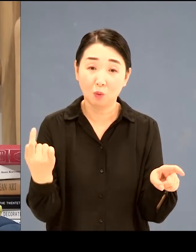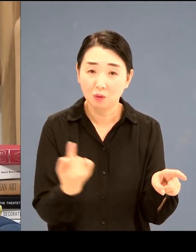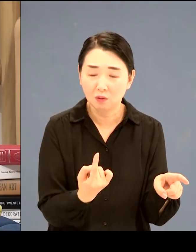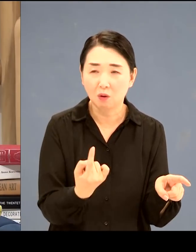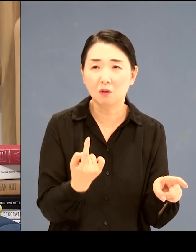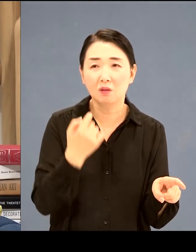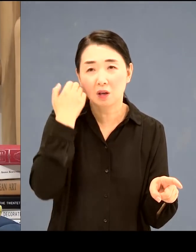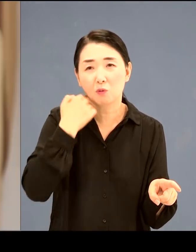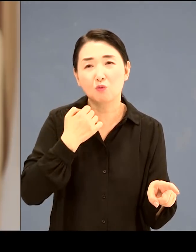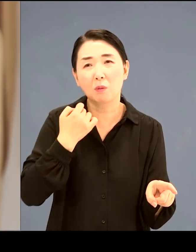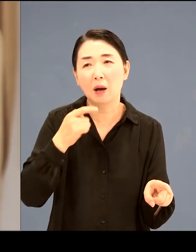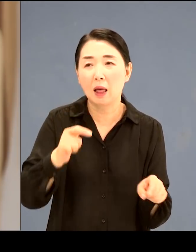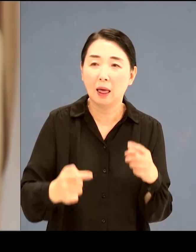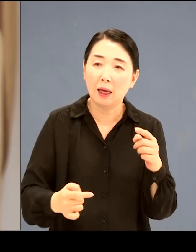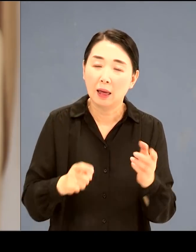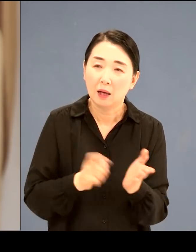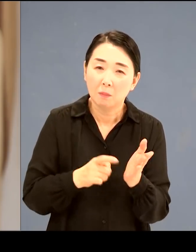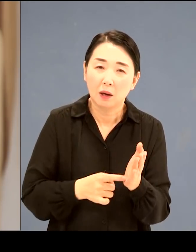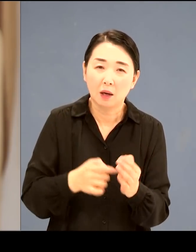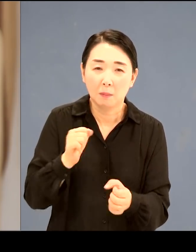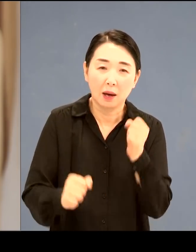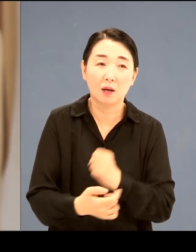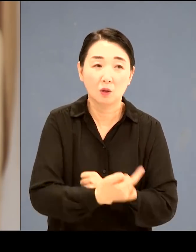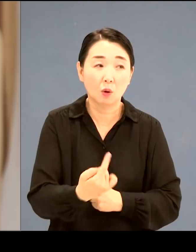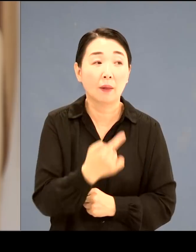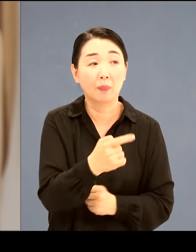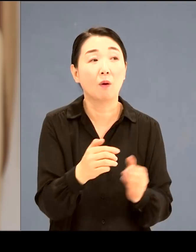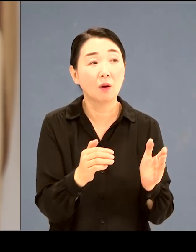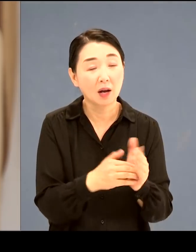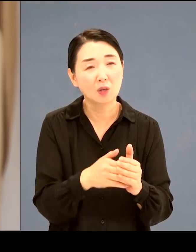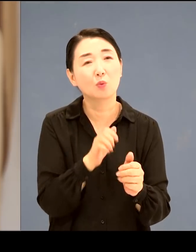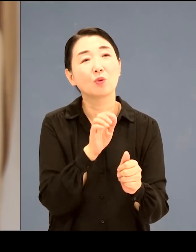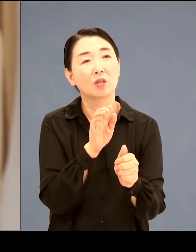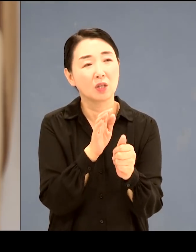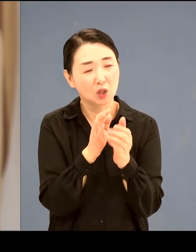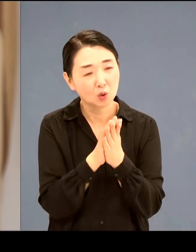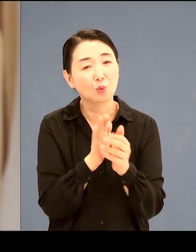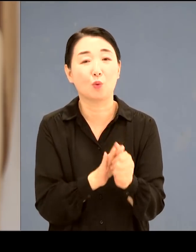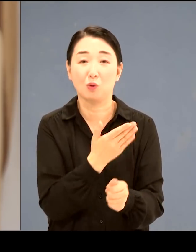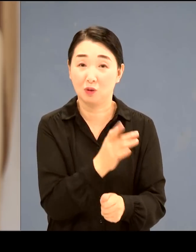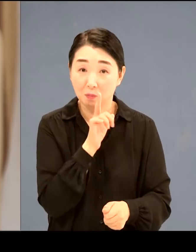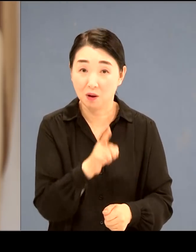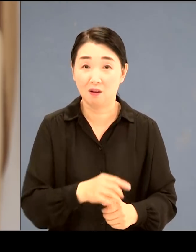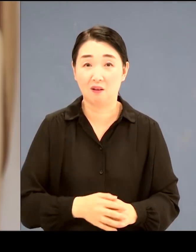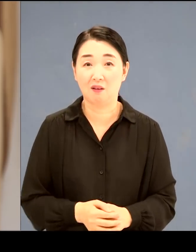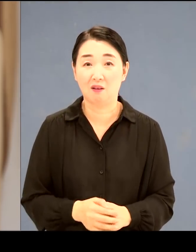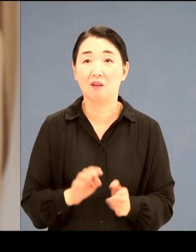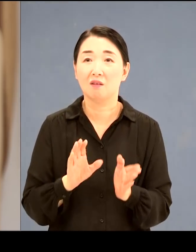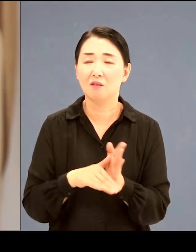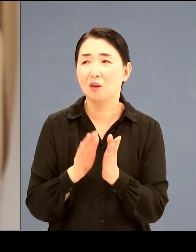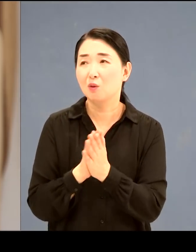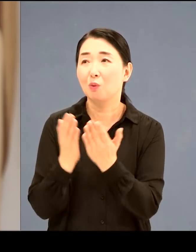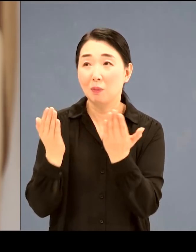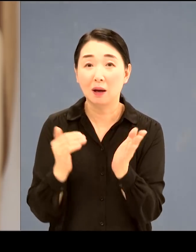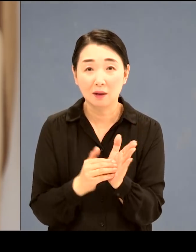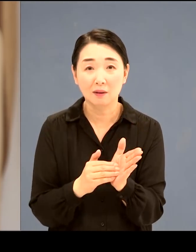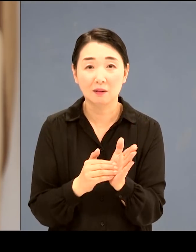막 뛰어오시면서 너까지만 오늘 기도를 해주겠다고. 그래서 그때 기도를